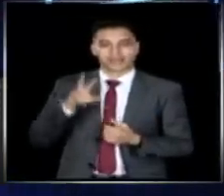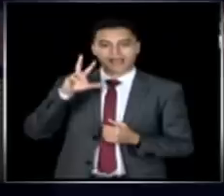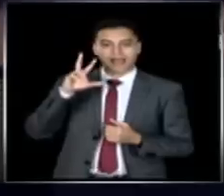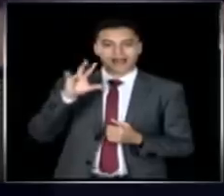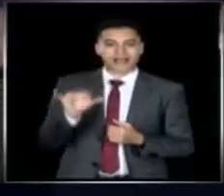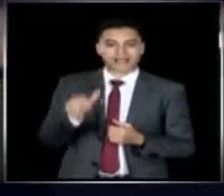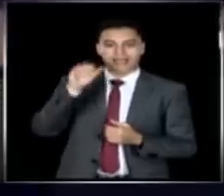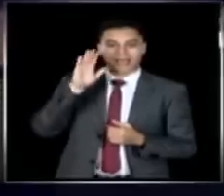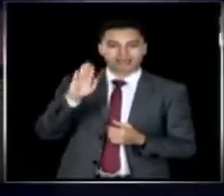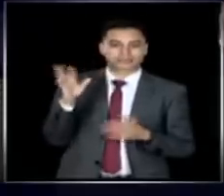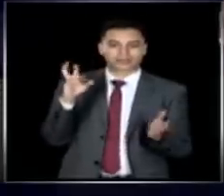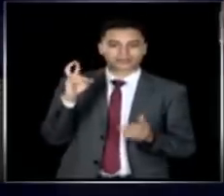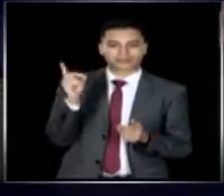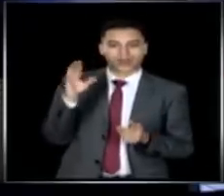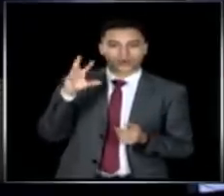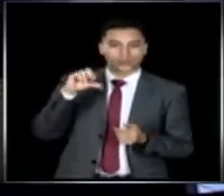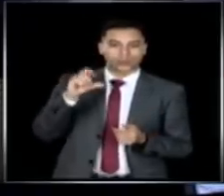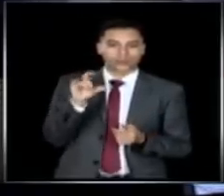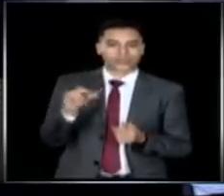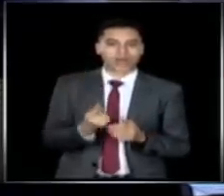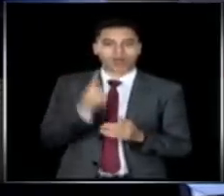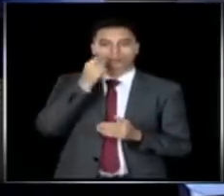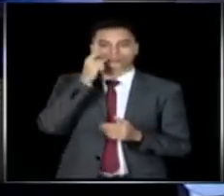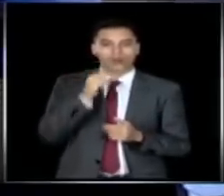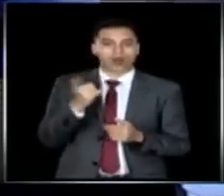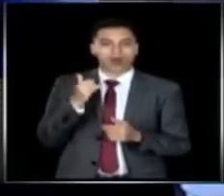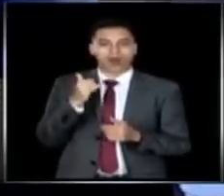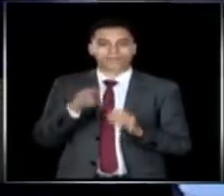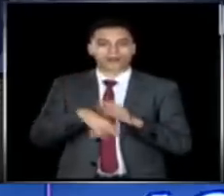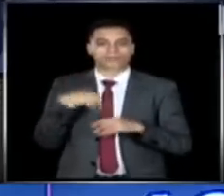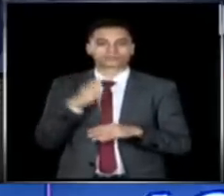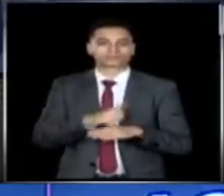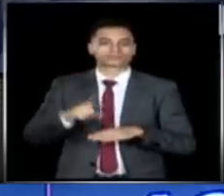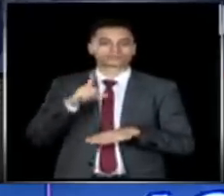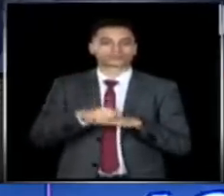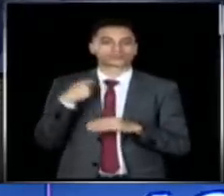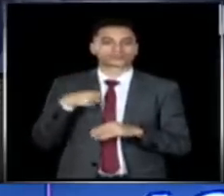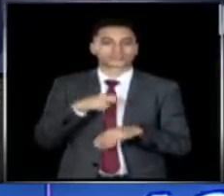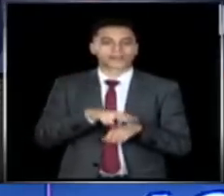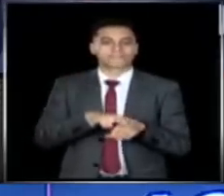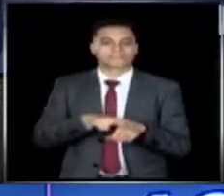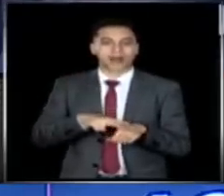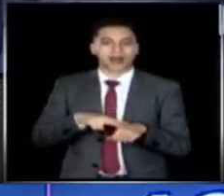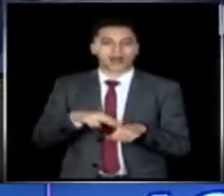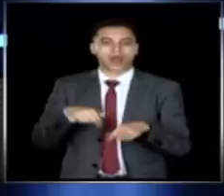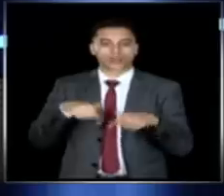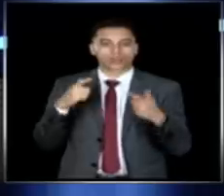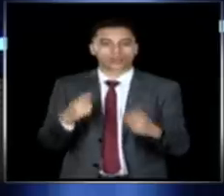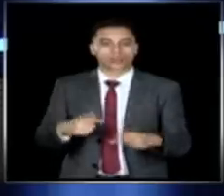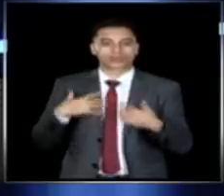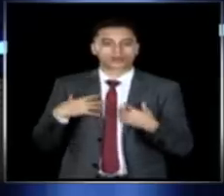إلياس زرهوني هو أول عربي يتولى منصب مدير المعاهد الوطنية